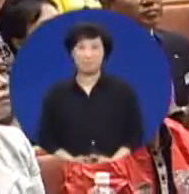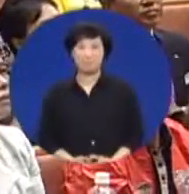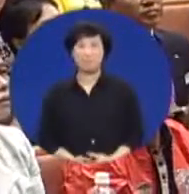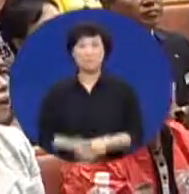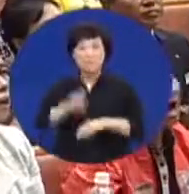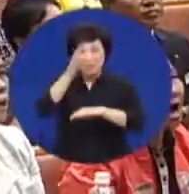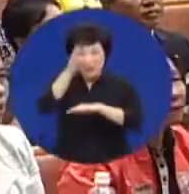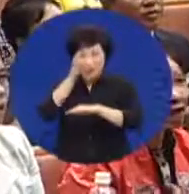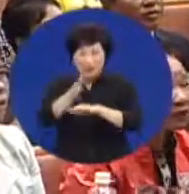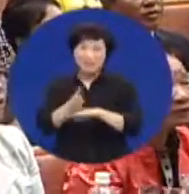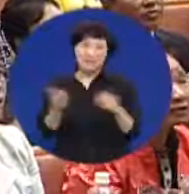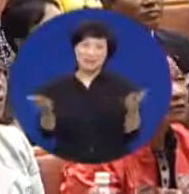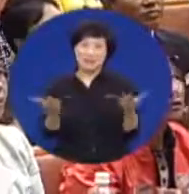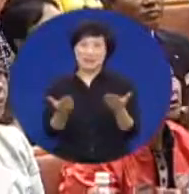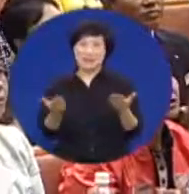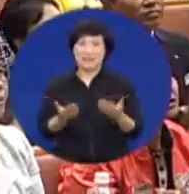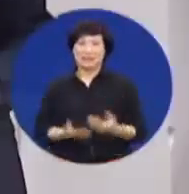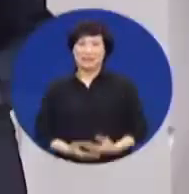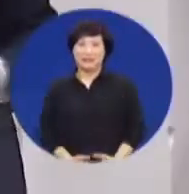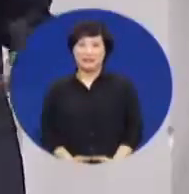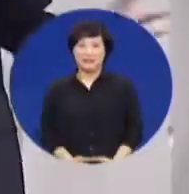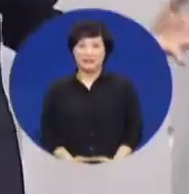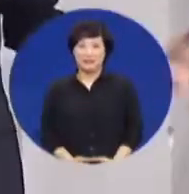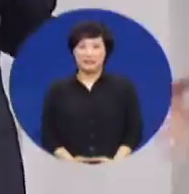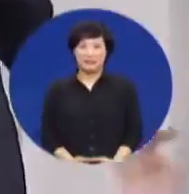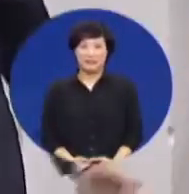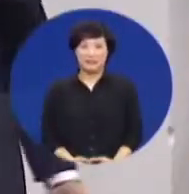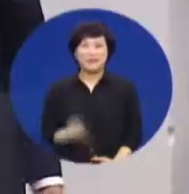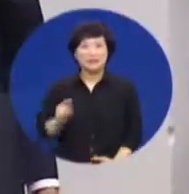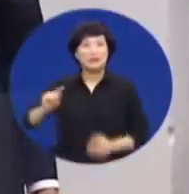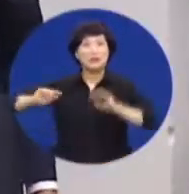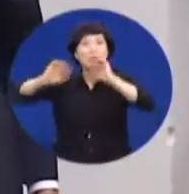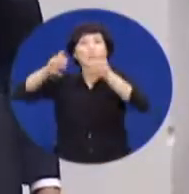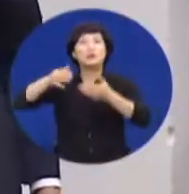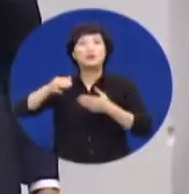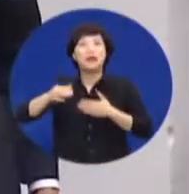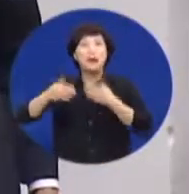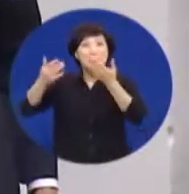너무 감사하죠. 이게 얼마짜리냐니까.